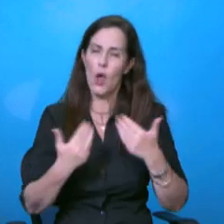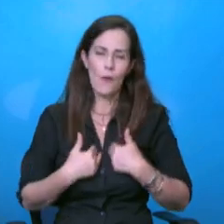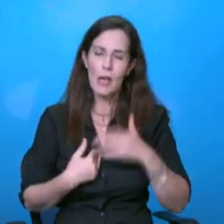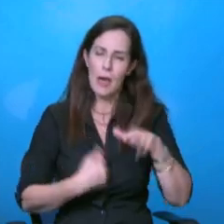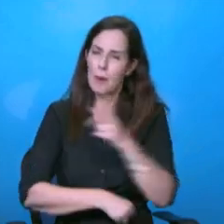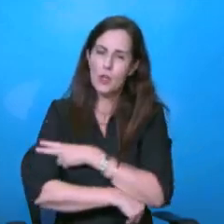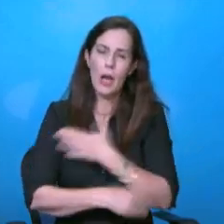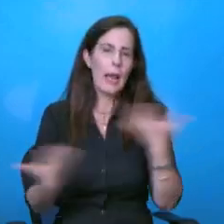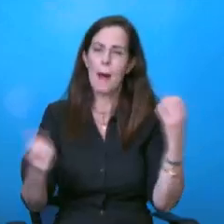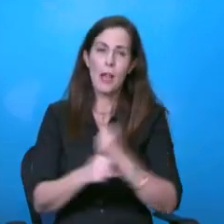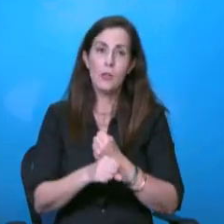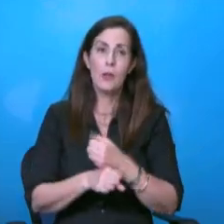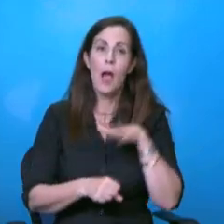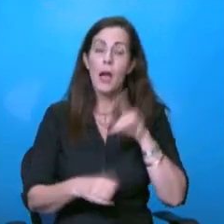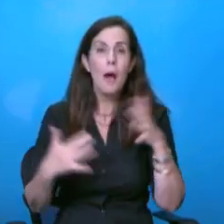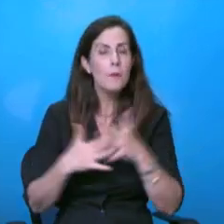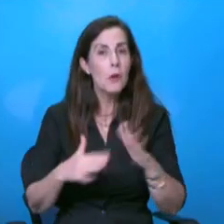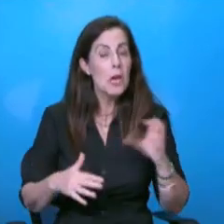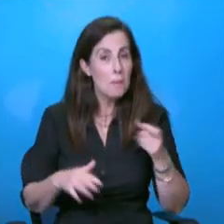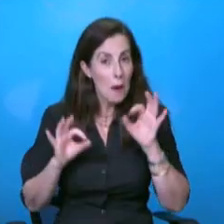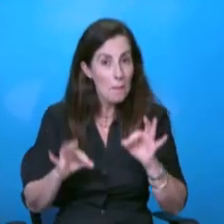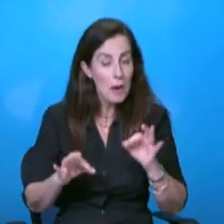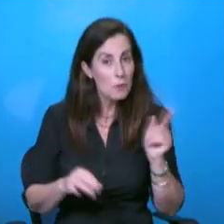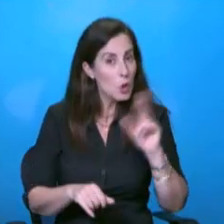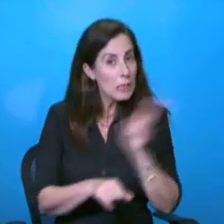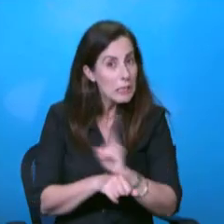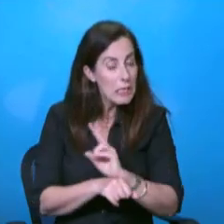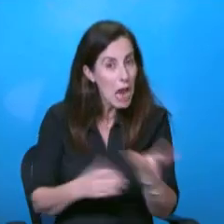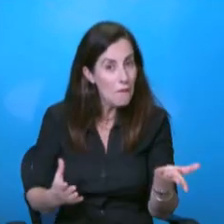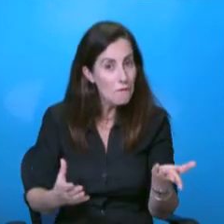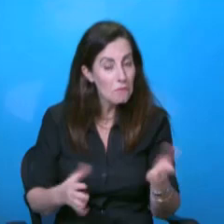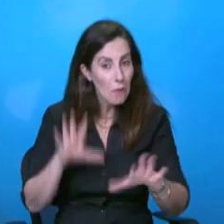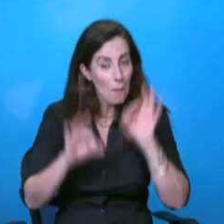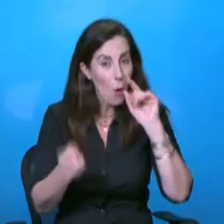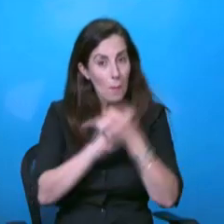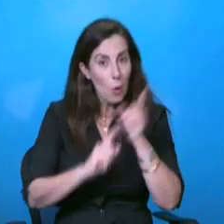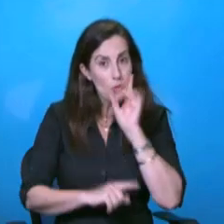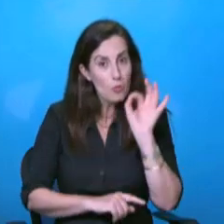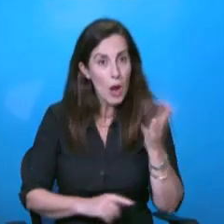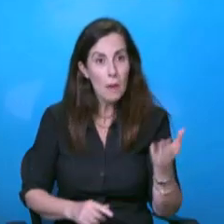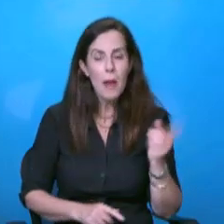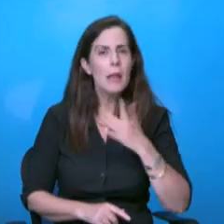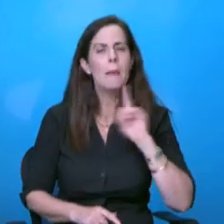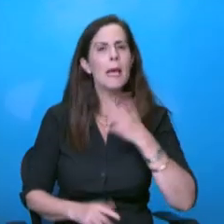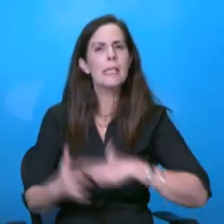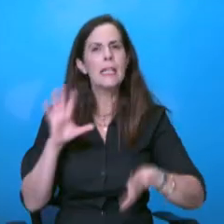המשטרה חסרת אונים. בין היתר נבדק כעת אם אכן היו מי שזייפו זהויות והצביעו שלא בשמם. למי התכוונת